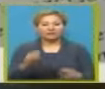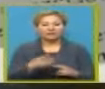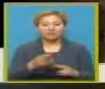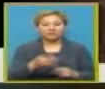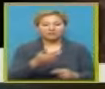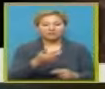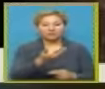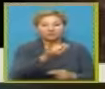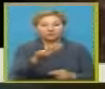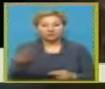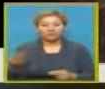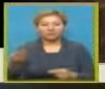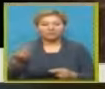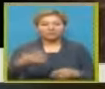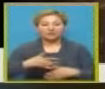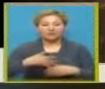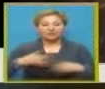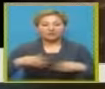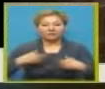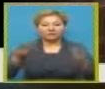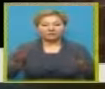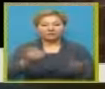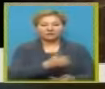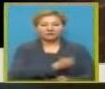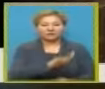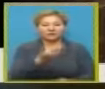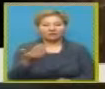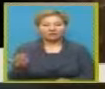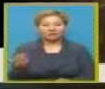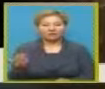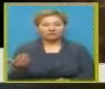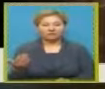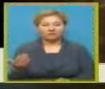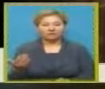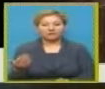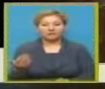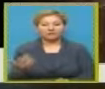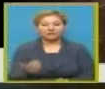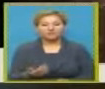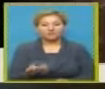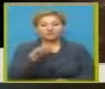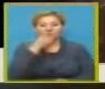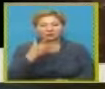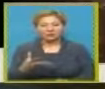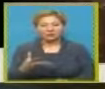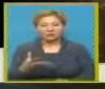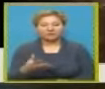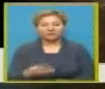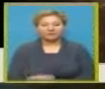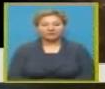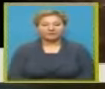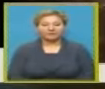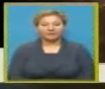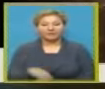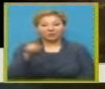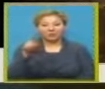Бейбіп жылдарында еңбектер сондай ақ жол. Әли Осман Асқаров ұлты өзге